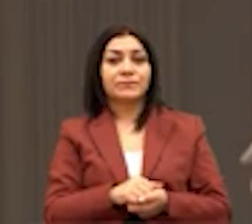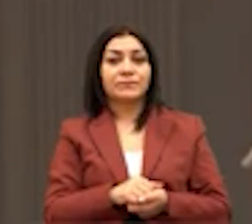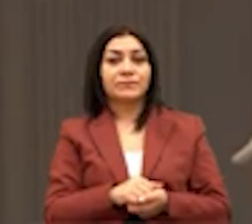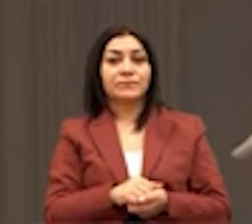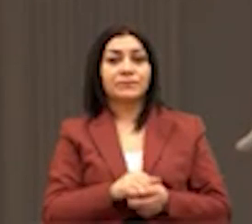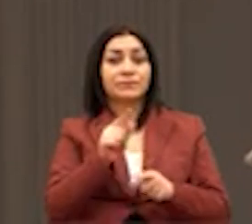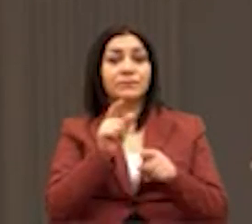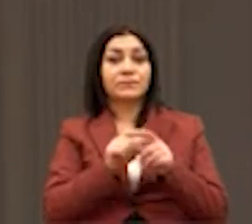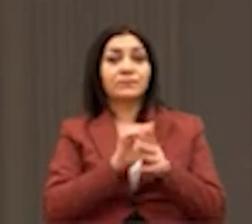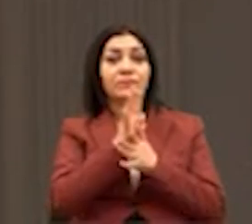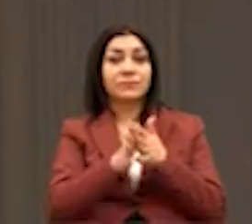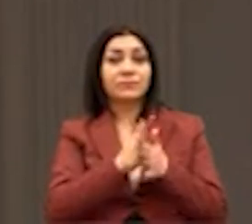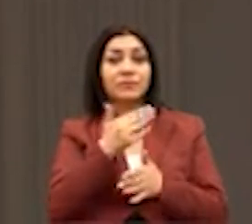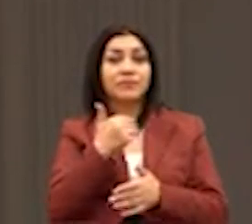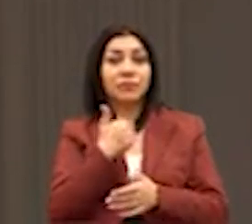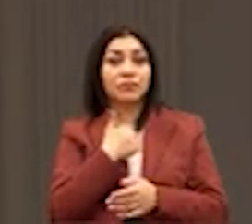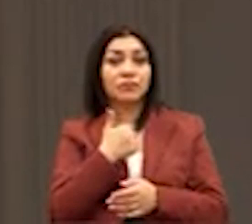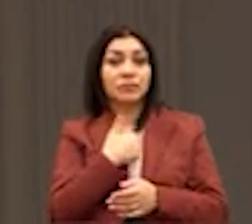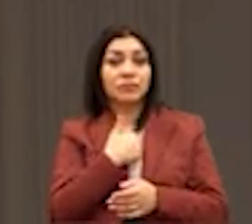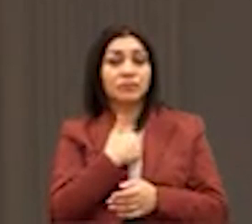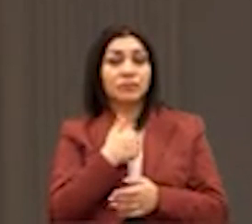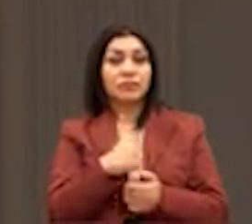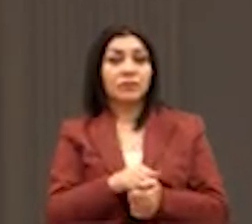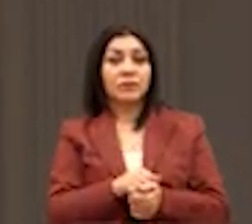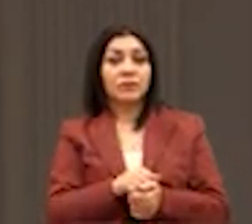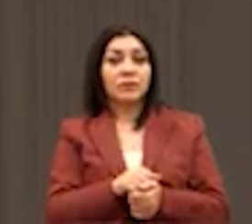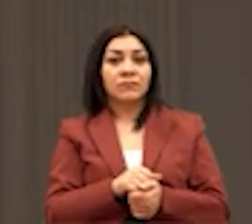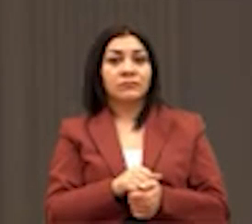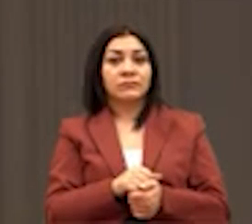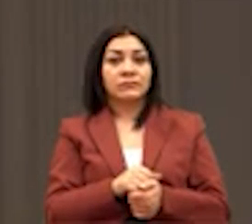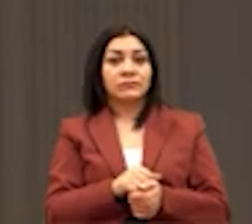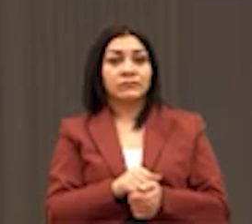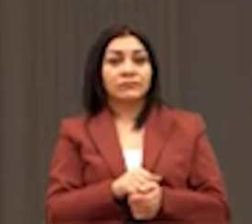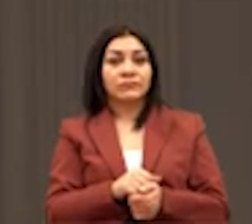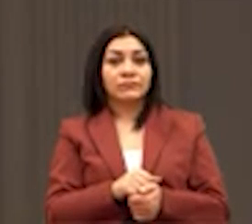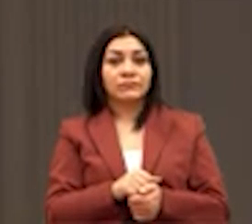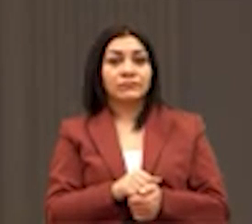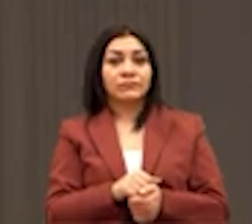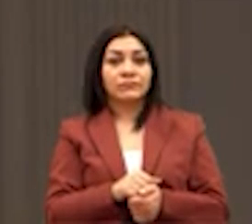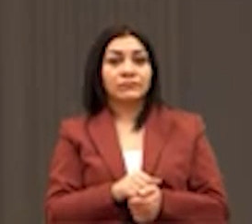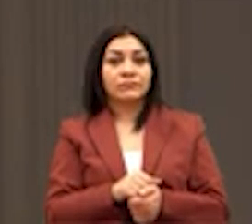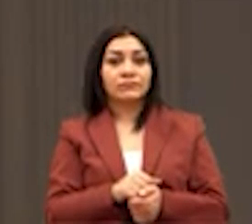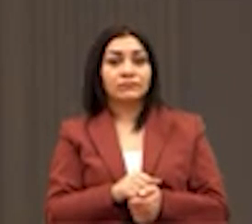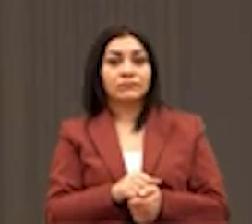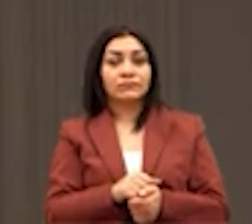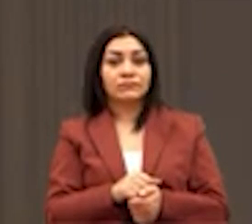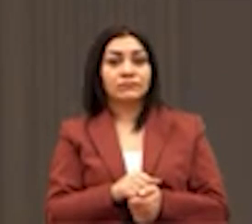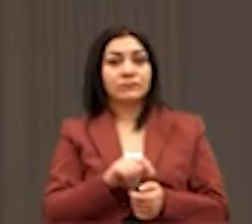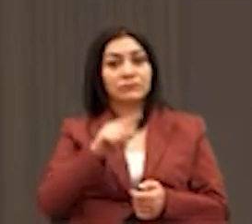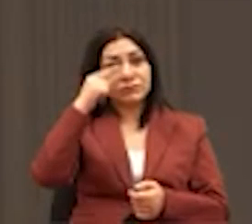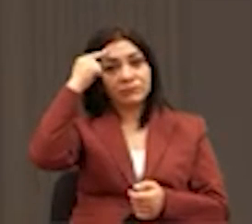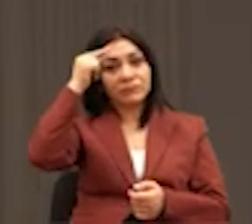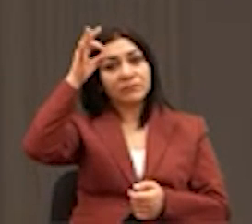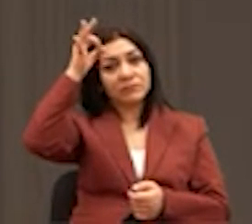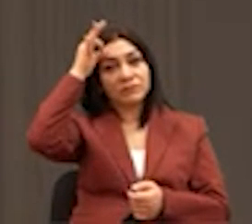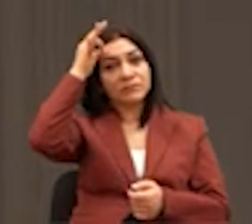եմ ուզում անել, որ երբեք չընկնենք միակողմանի այսպես մի մտայնության մեջ,